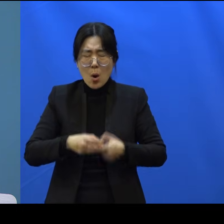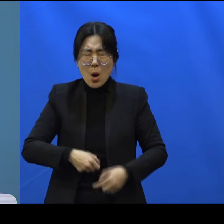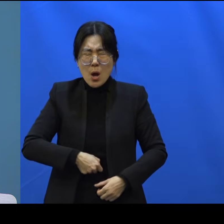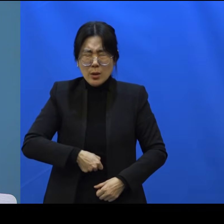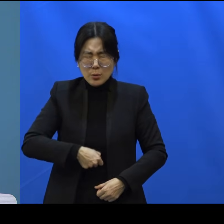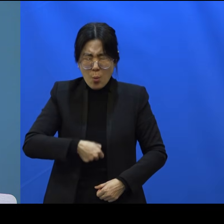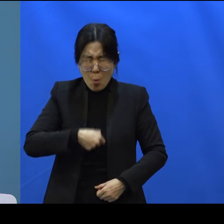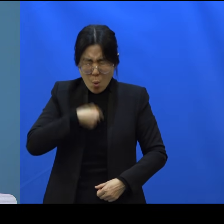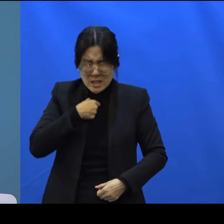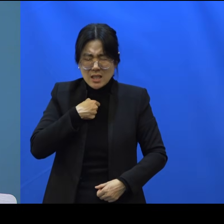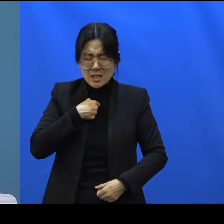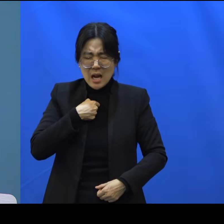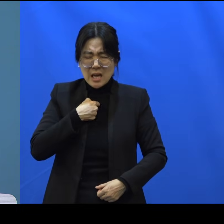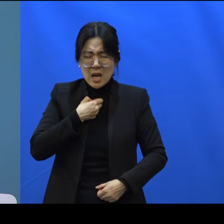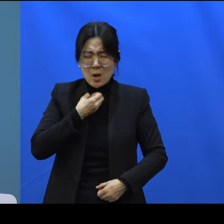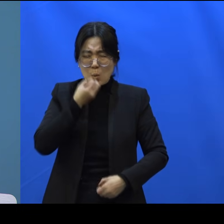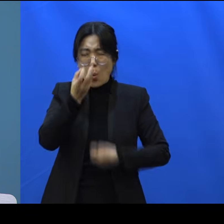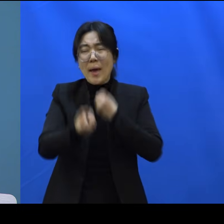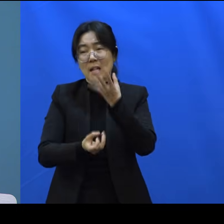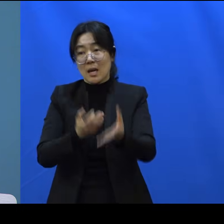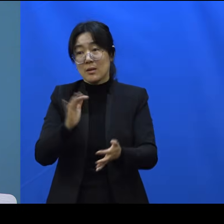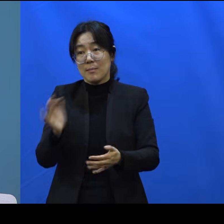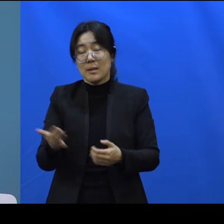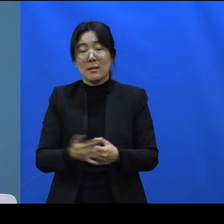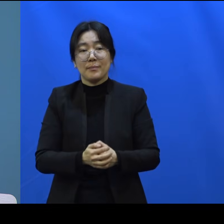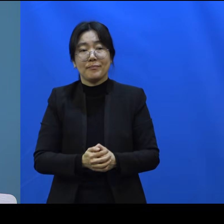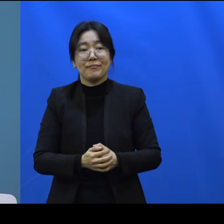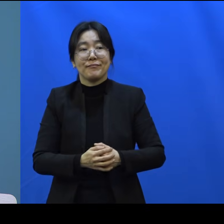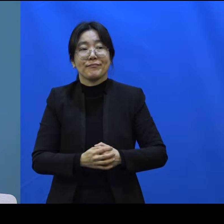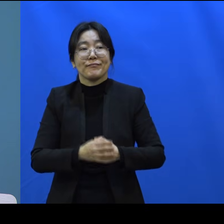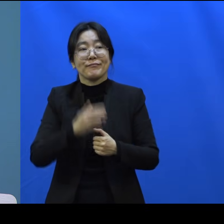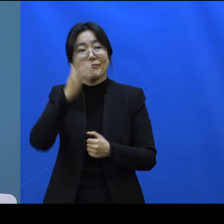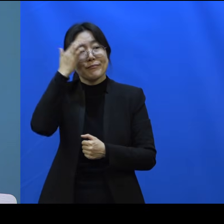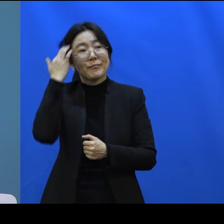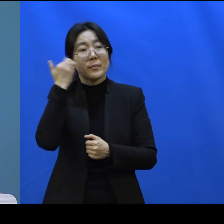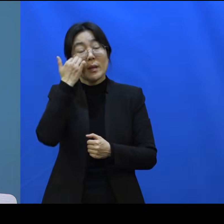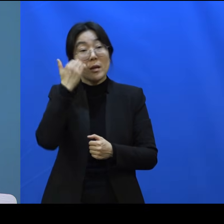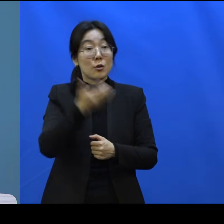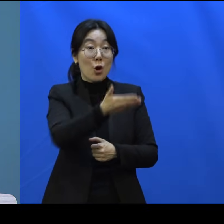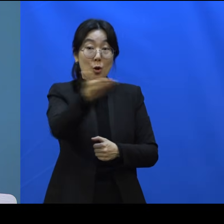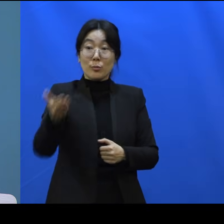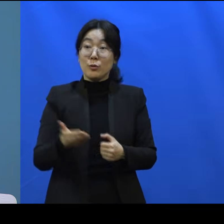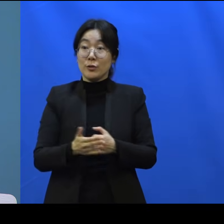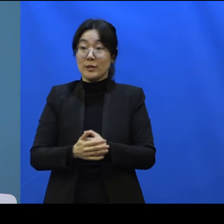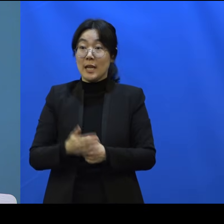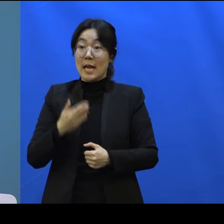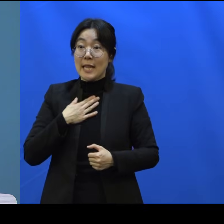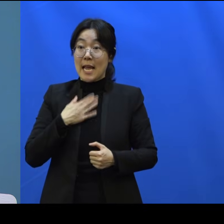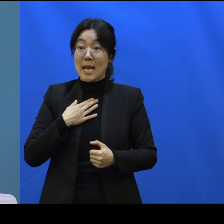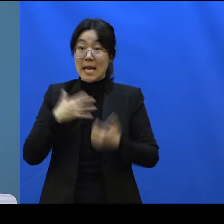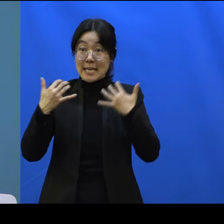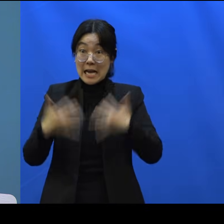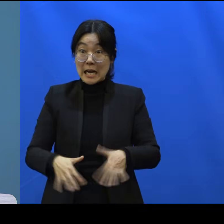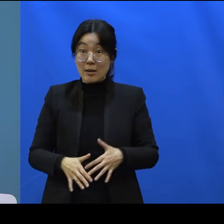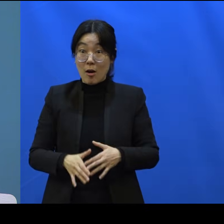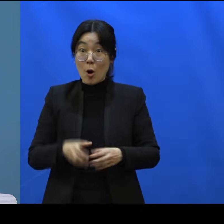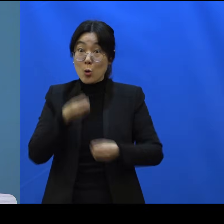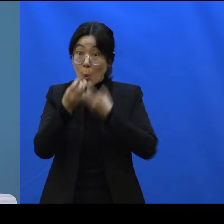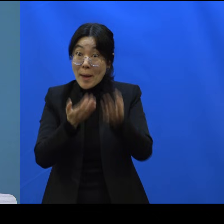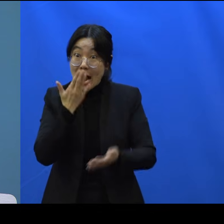거예요. 여러분, 자신을 어떤 사람으로 드러나기를 원하시면 기꺼이 자신의 약함을 노출할 수